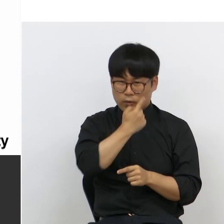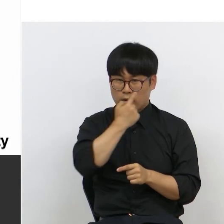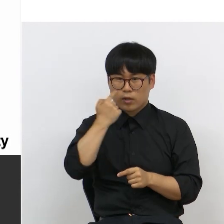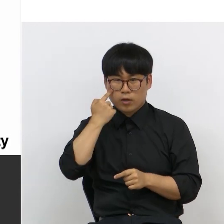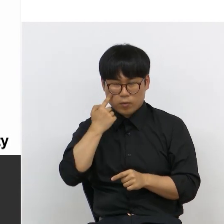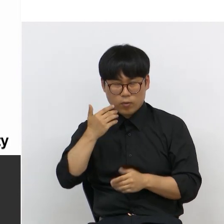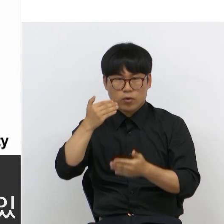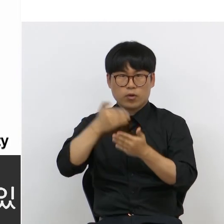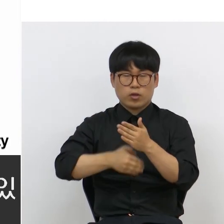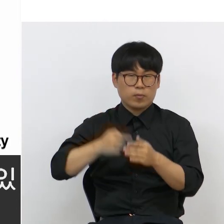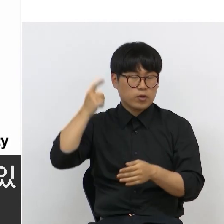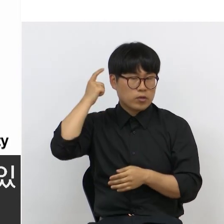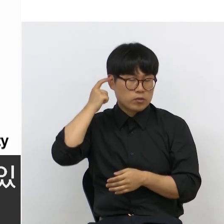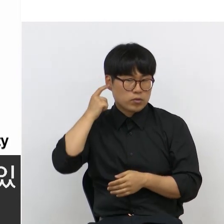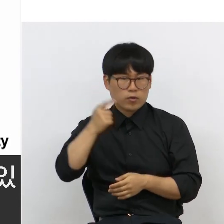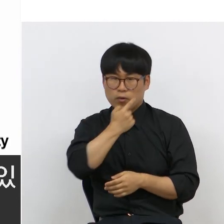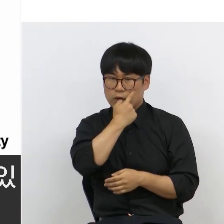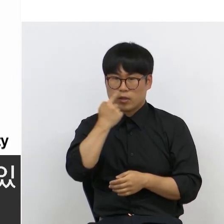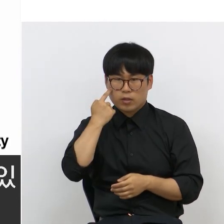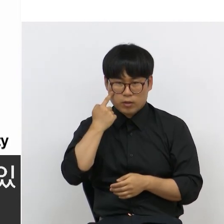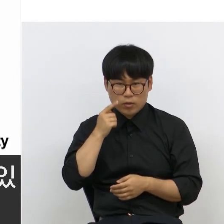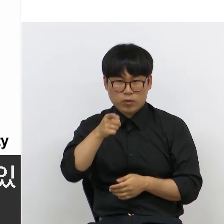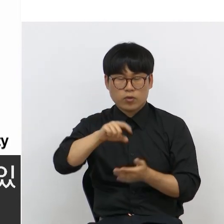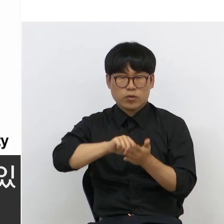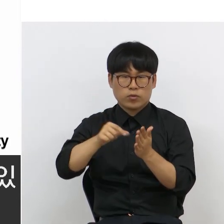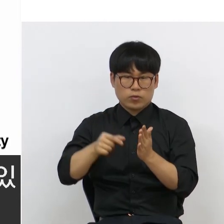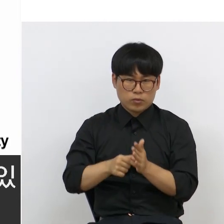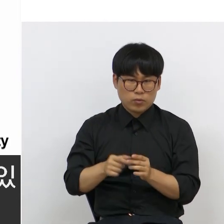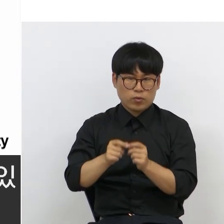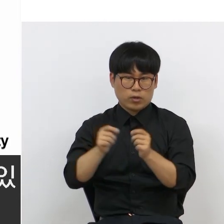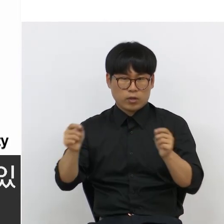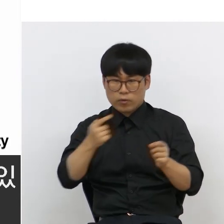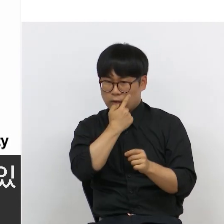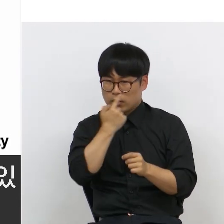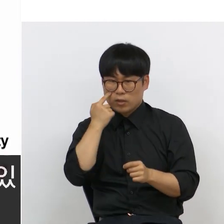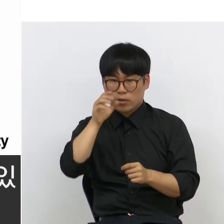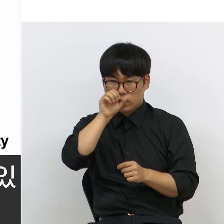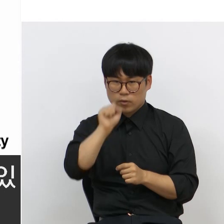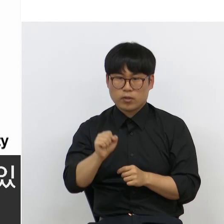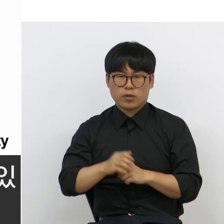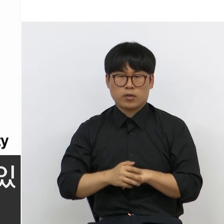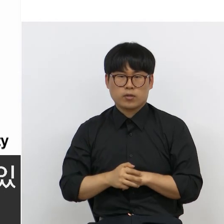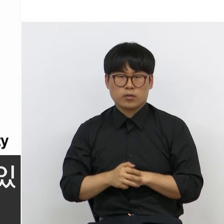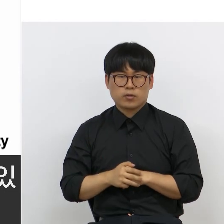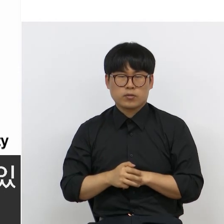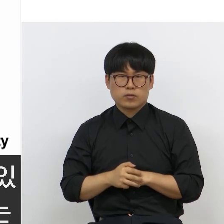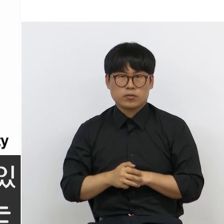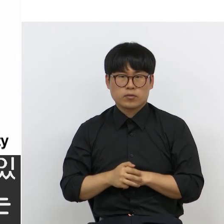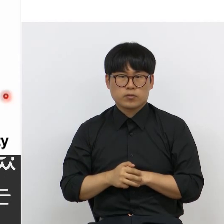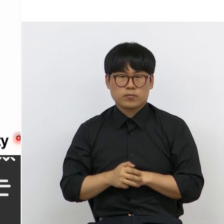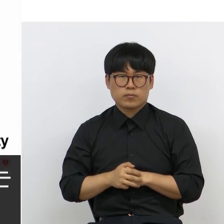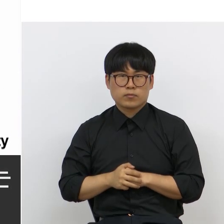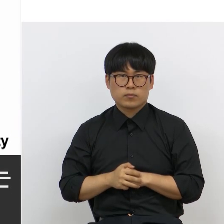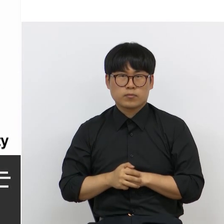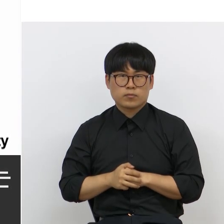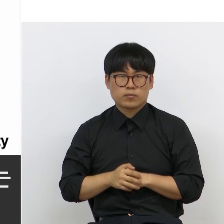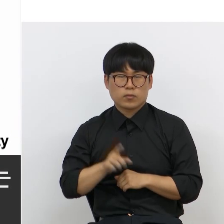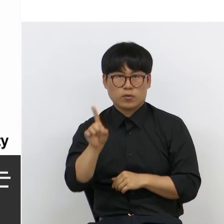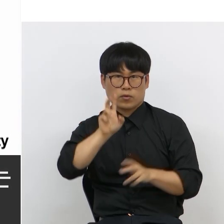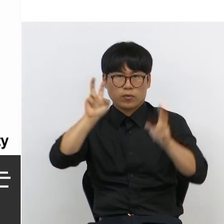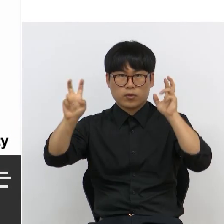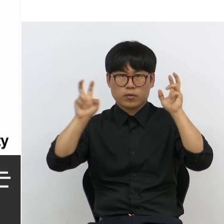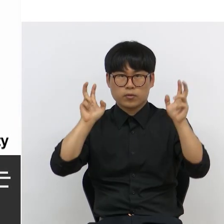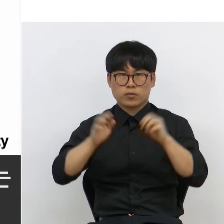가지고 요 환자한테는 요 정도의 길이를 재는 게 좋겠다. 이게 이제 독일 하노버에서 나온 논문이지만 어떤